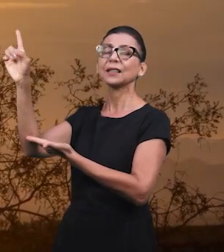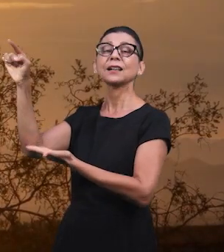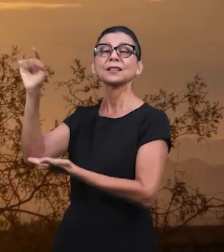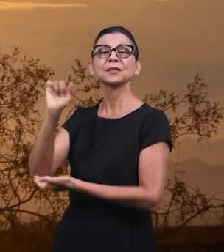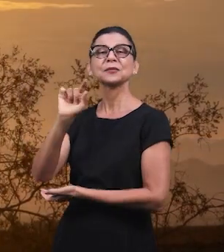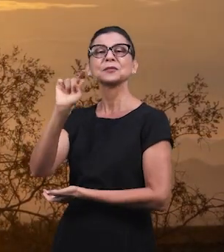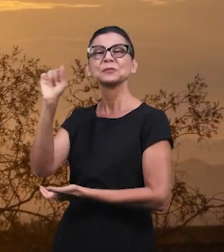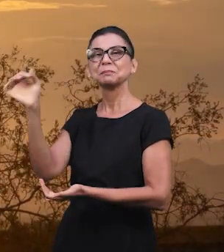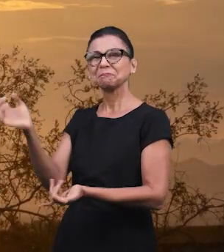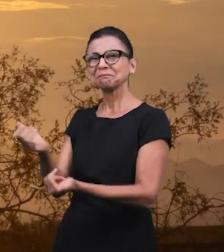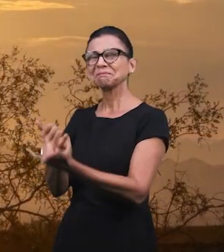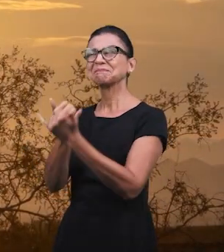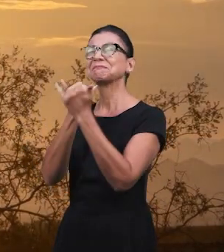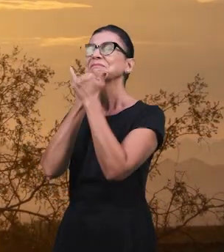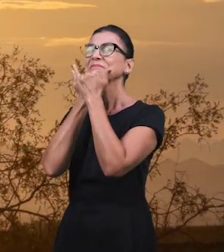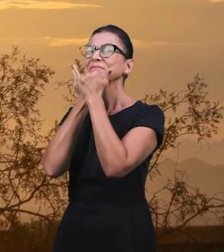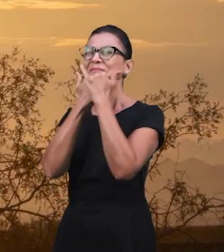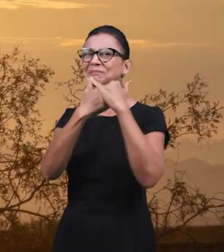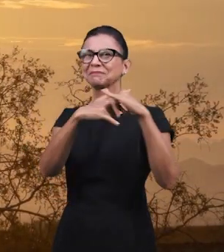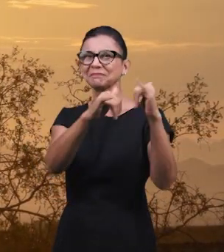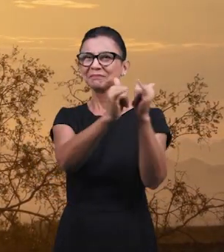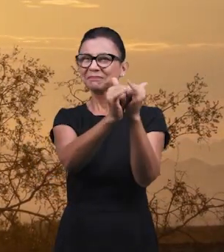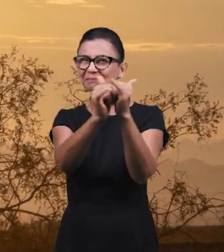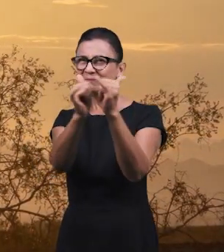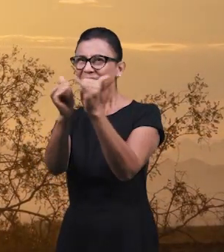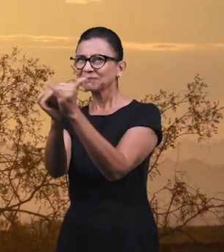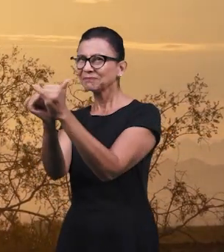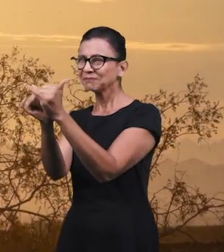Он прощающий Бог, Он Бог любви.